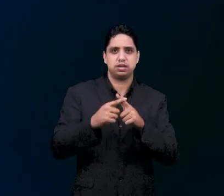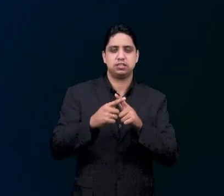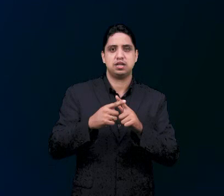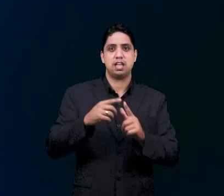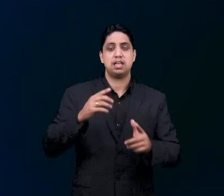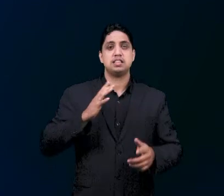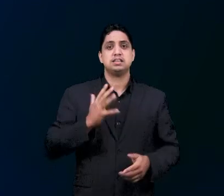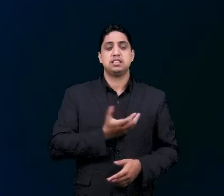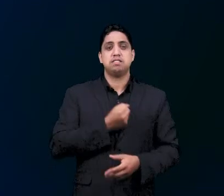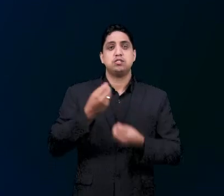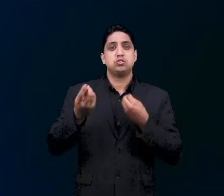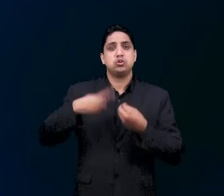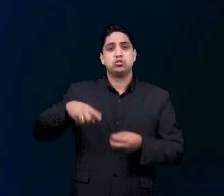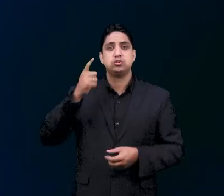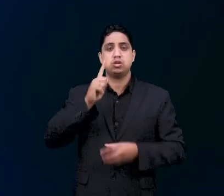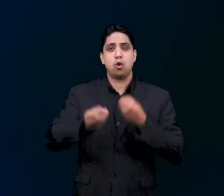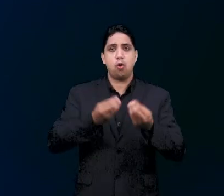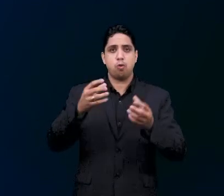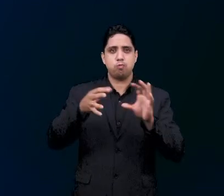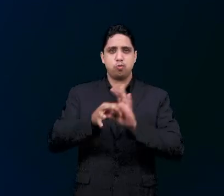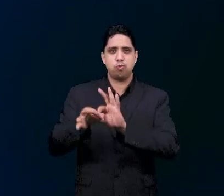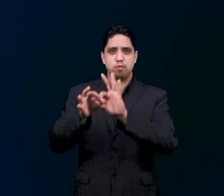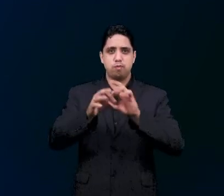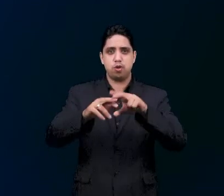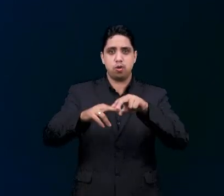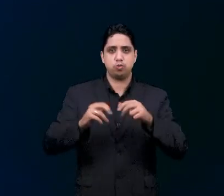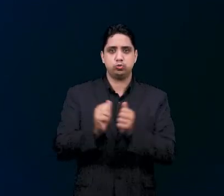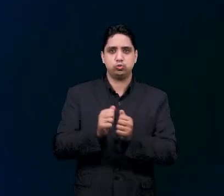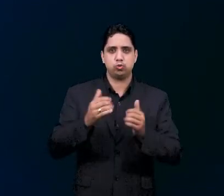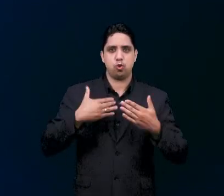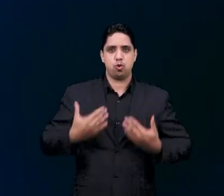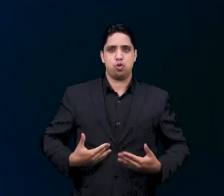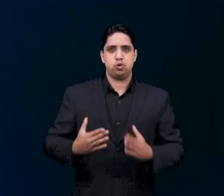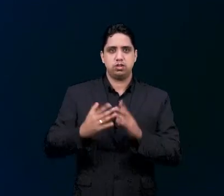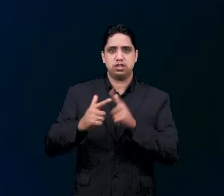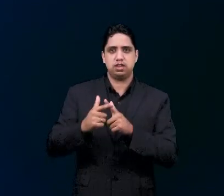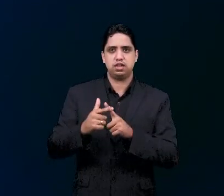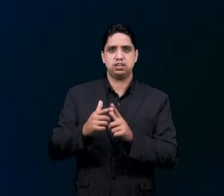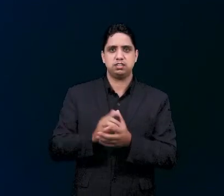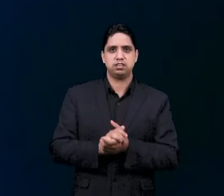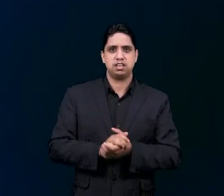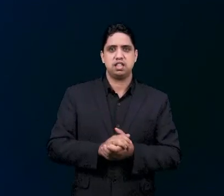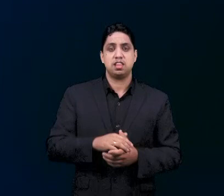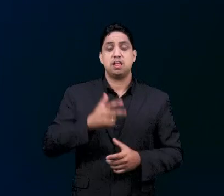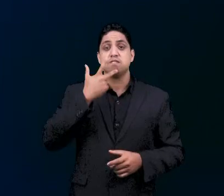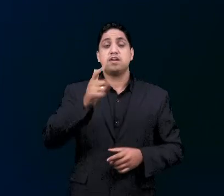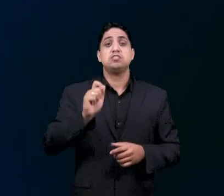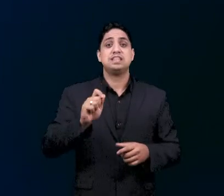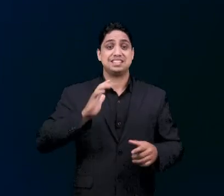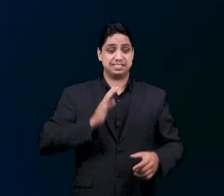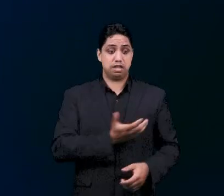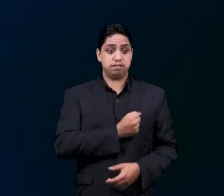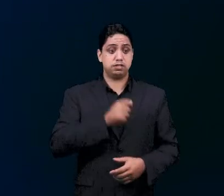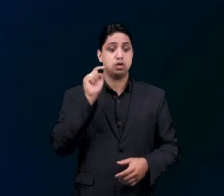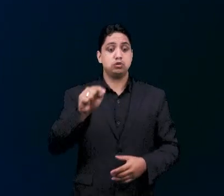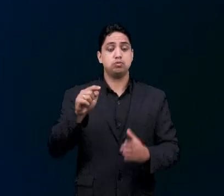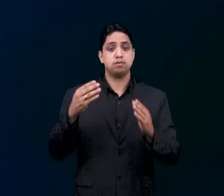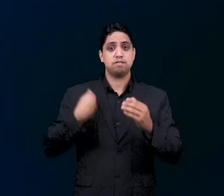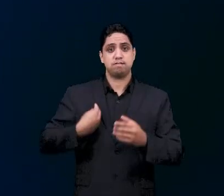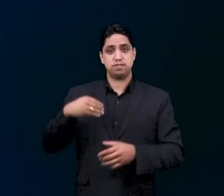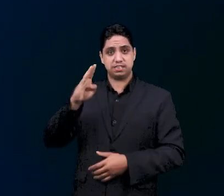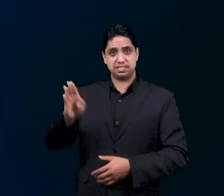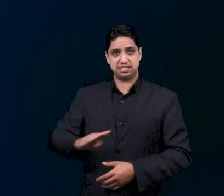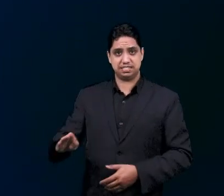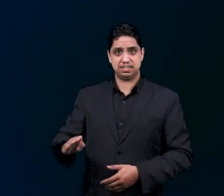le processus de salut se fait en communion avec le corps. Quand il dit que le salut est venu dans